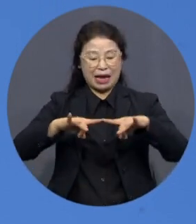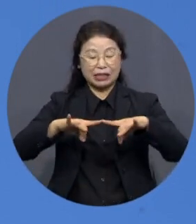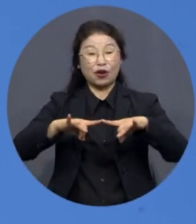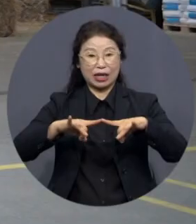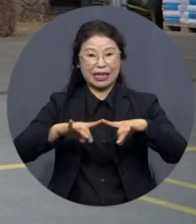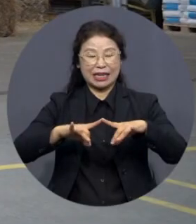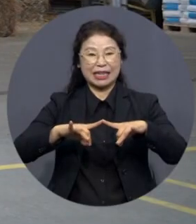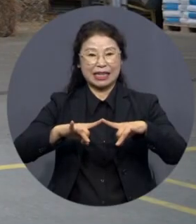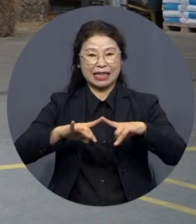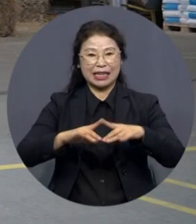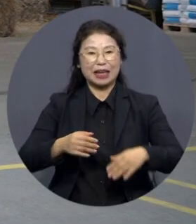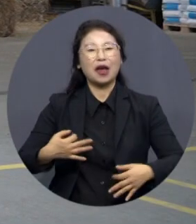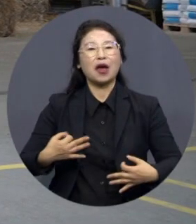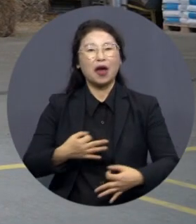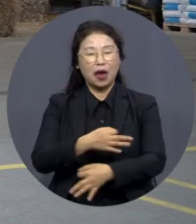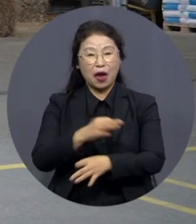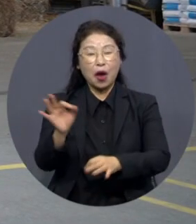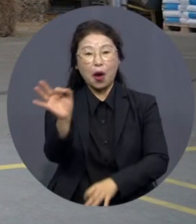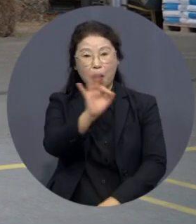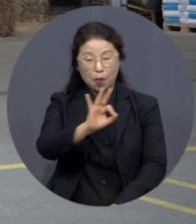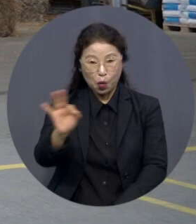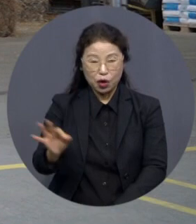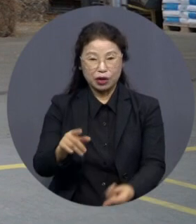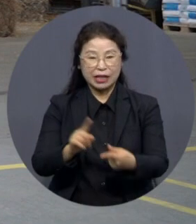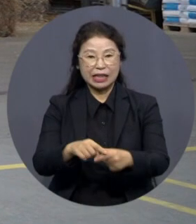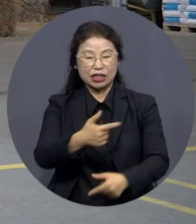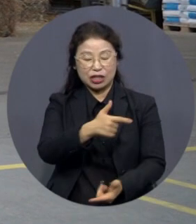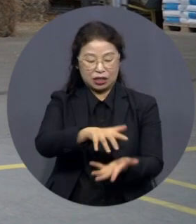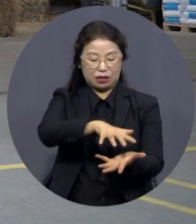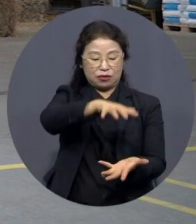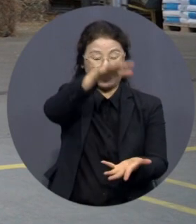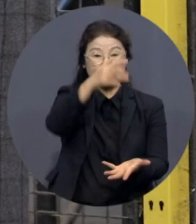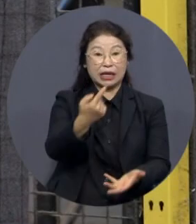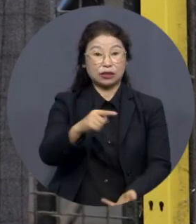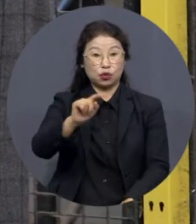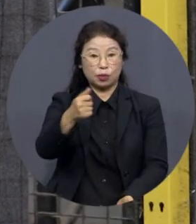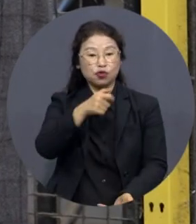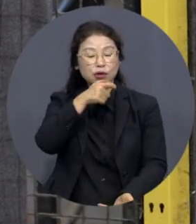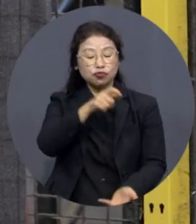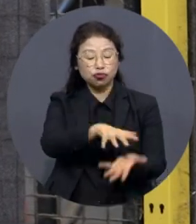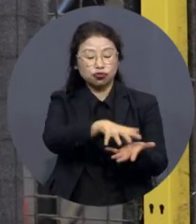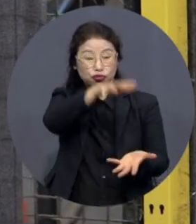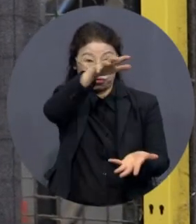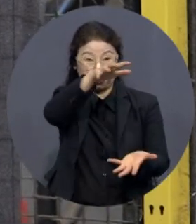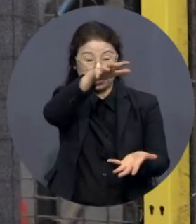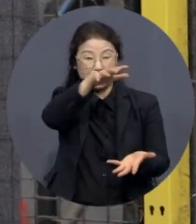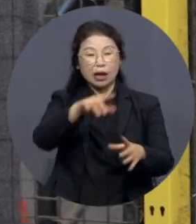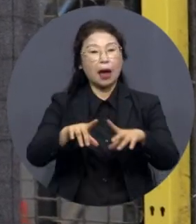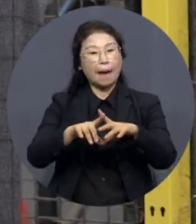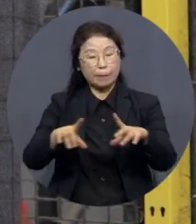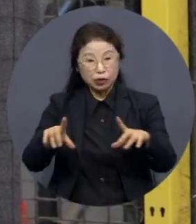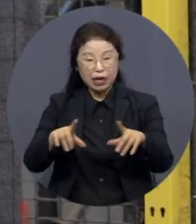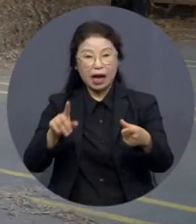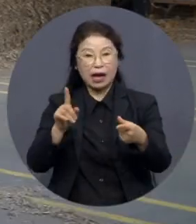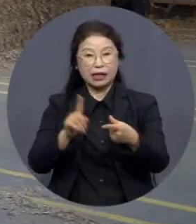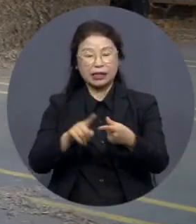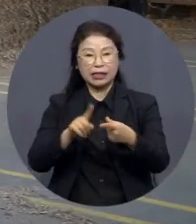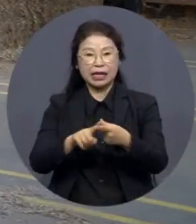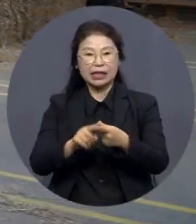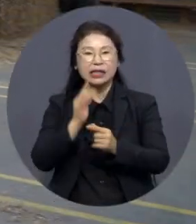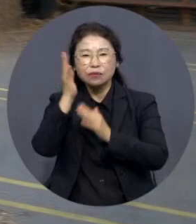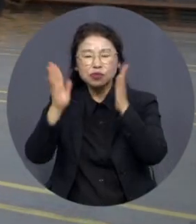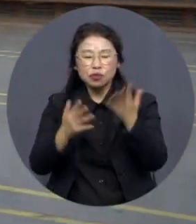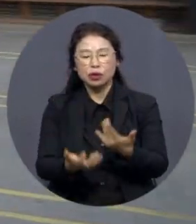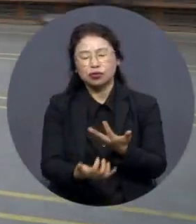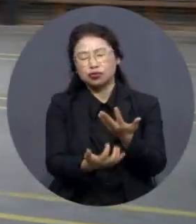보일러. 이곳은 대형 탱크에 1,500톤의 물을 저장했다. 평상시에는 밀짚을 태워